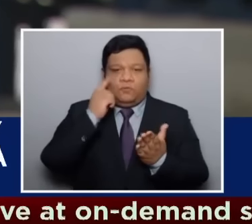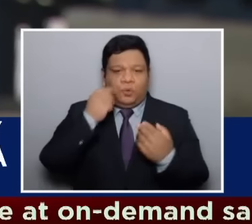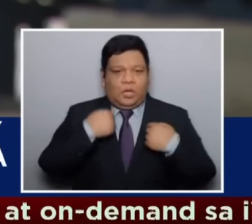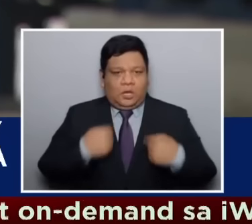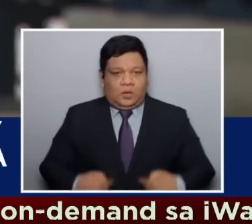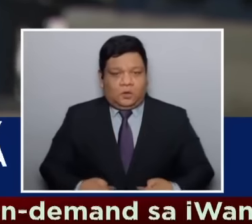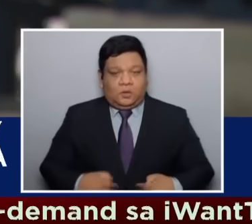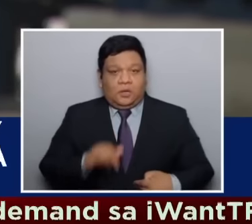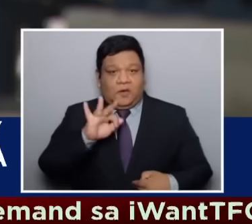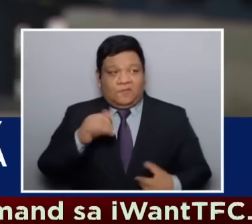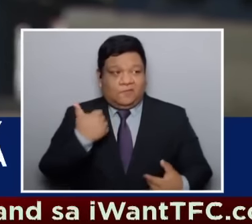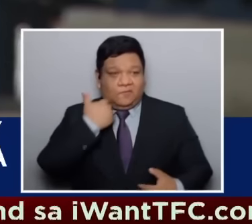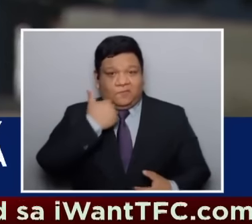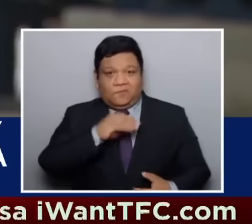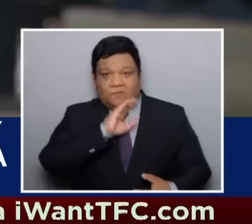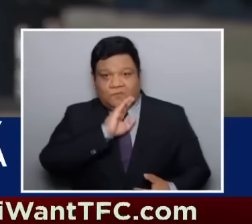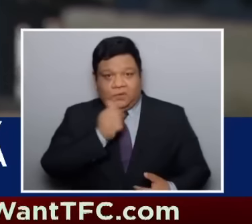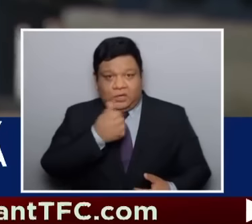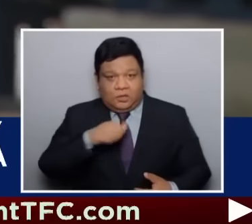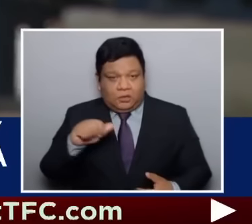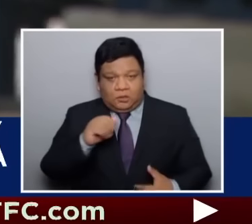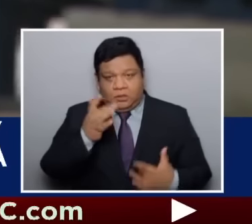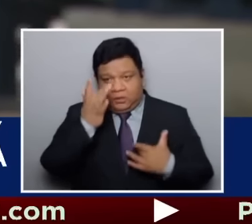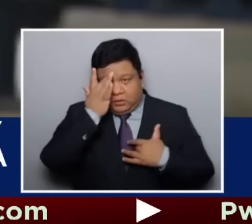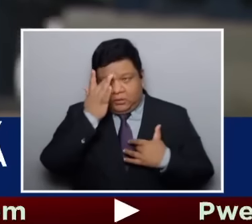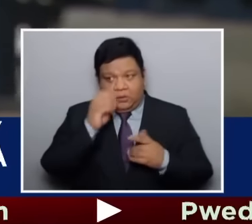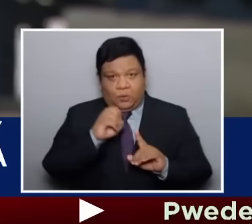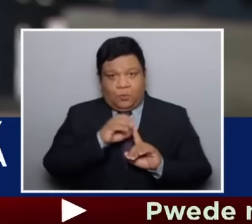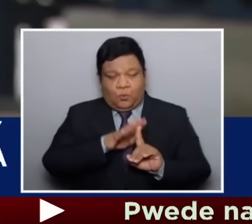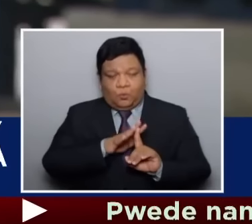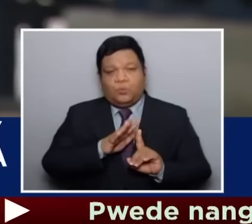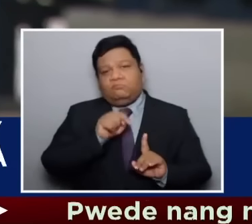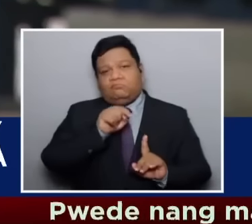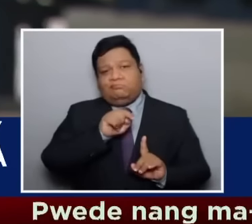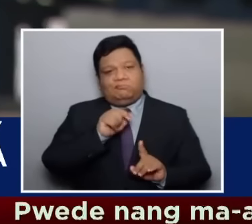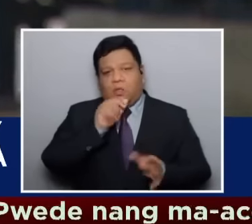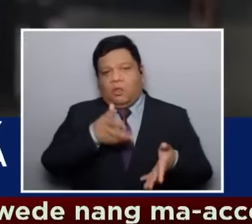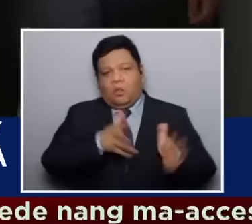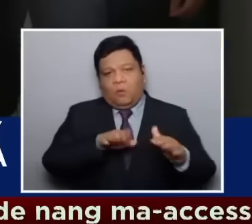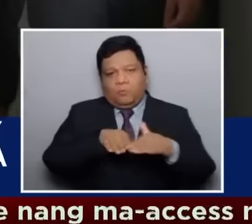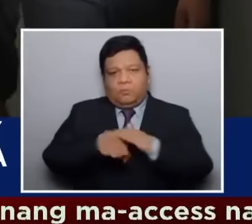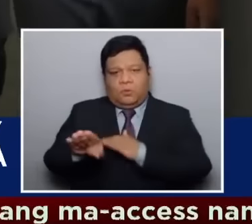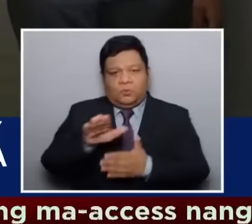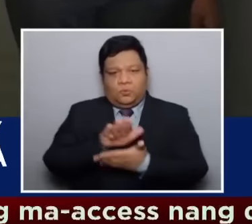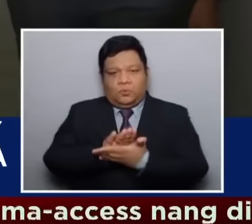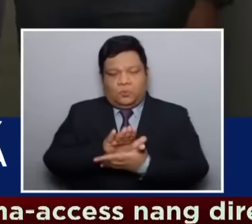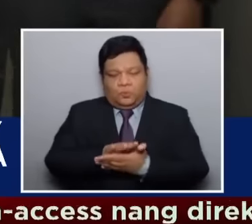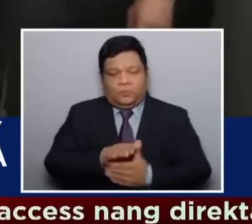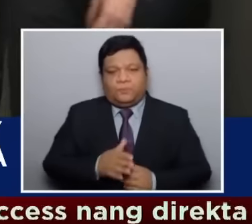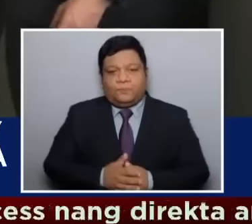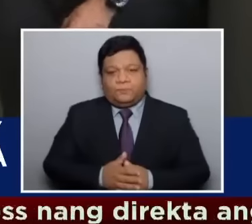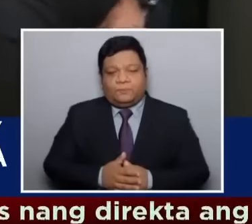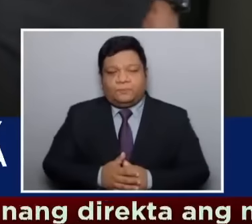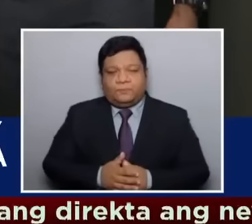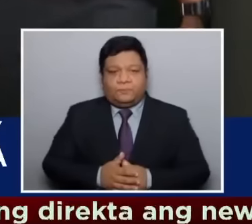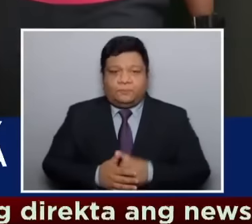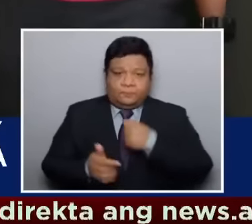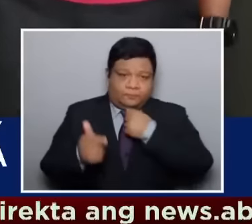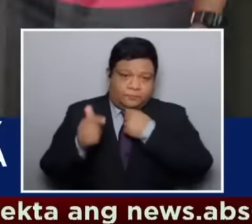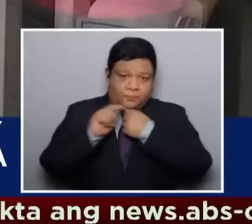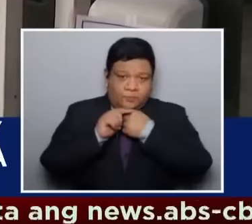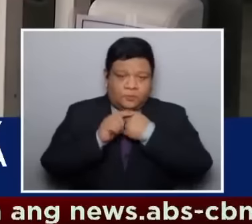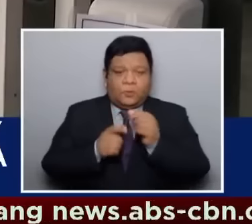any symptoms or exposure, automatically they will not be allowed to enter the school. Requirement ang pagsusuot ng